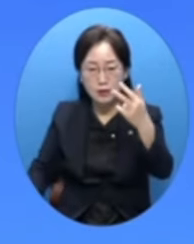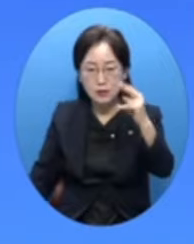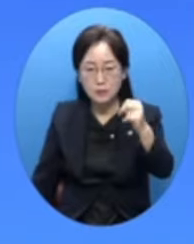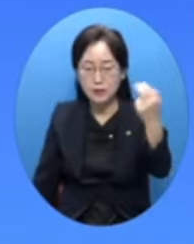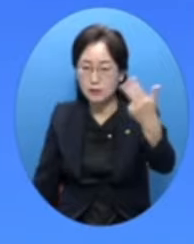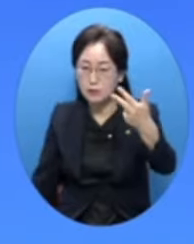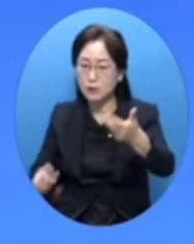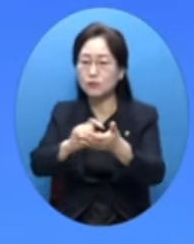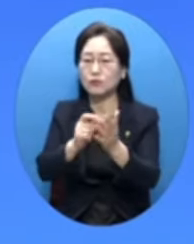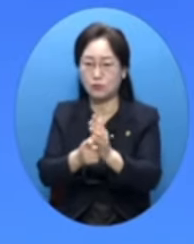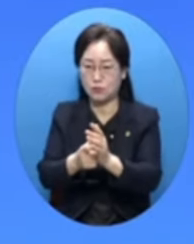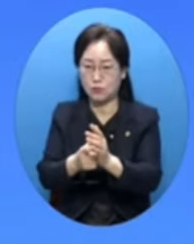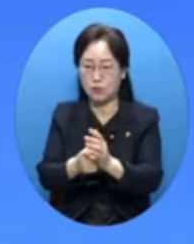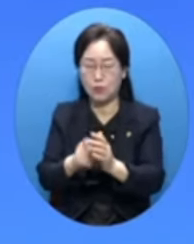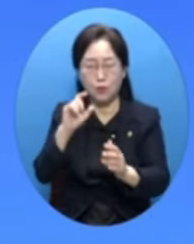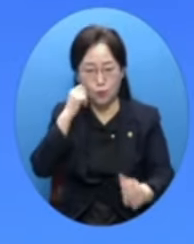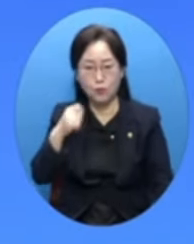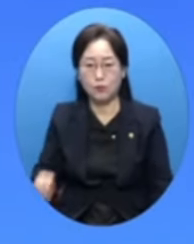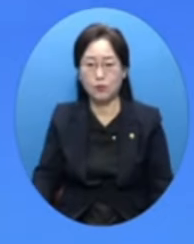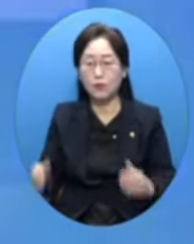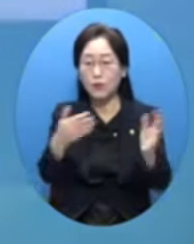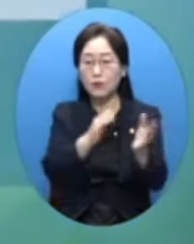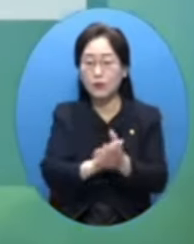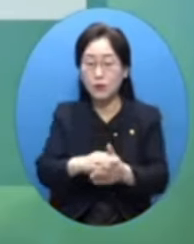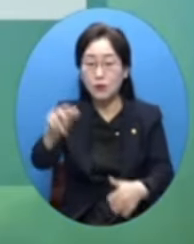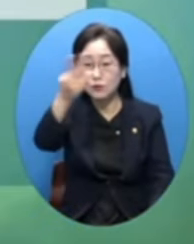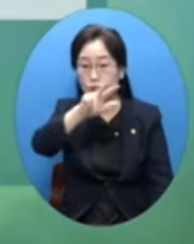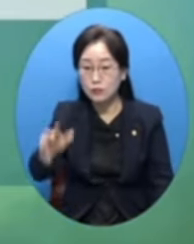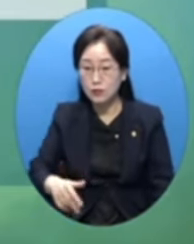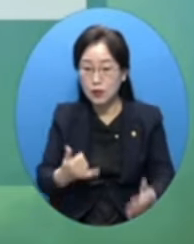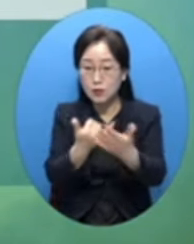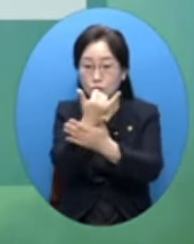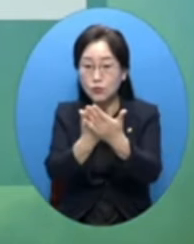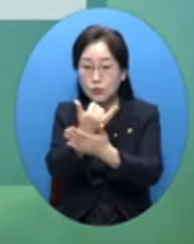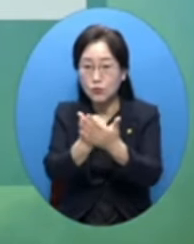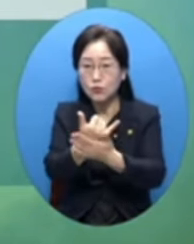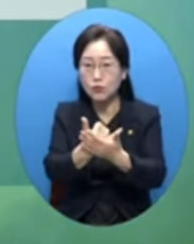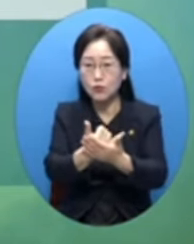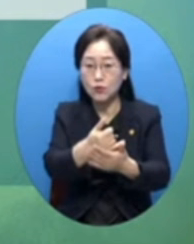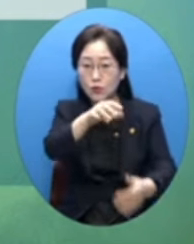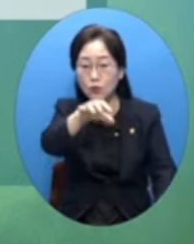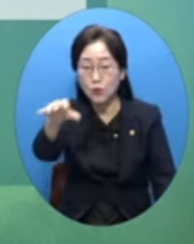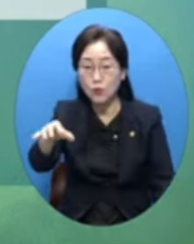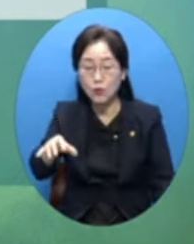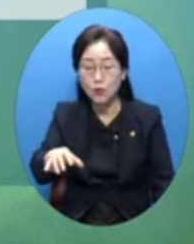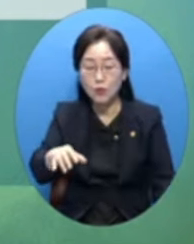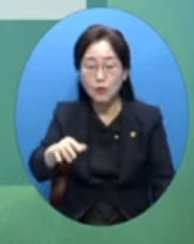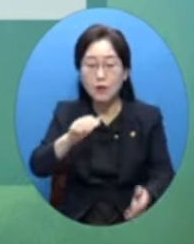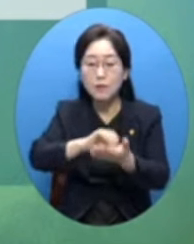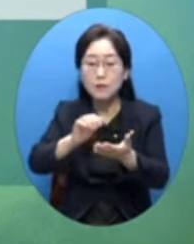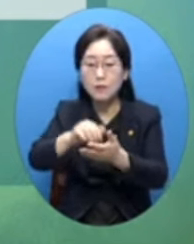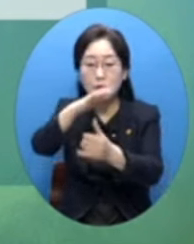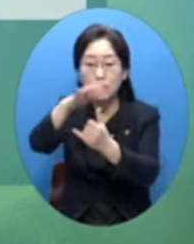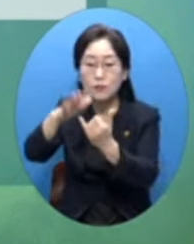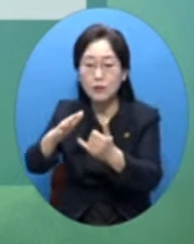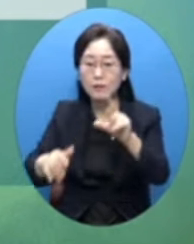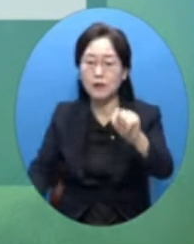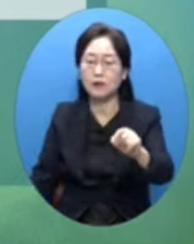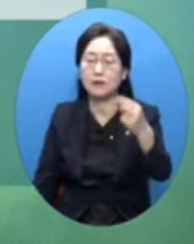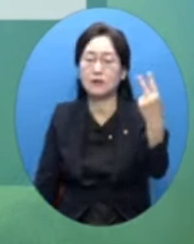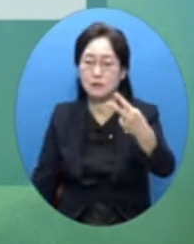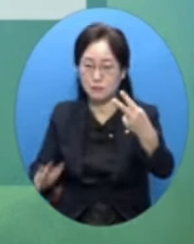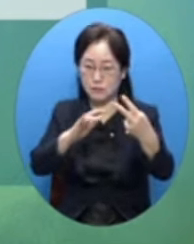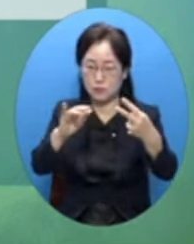것입니다 전국에 흩어져 있는 아동복지시설에 있는 보육원, 그룹홈에 있는 아이들이 약 12,600명이 됩니다